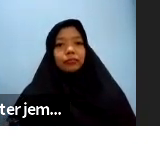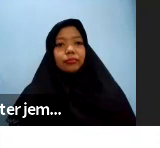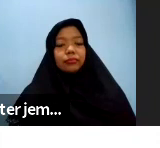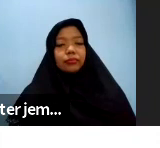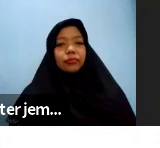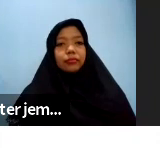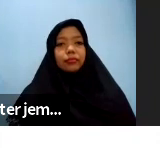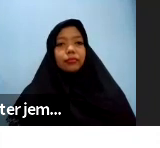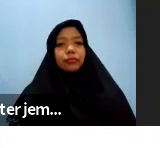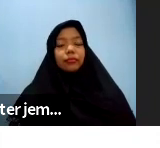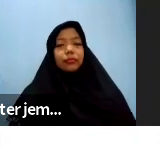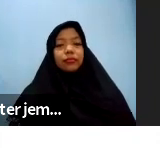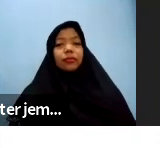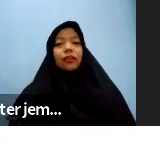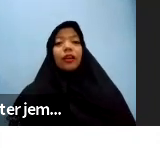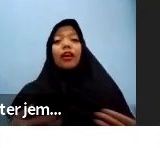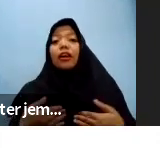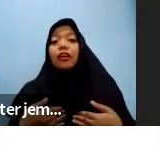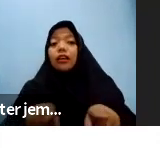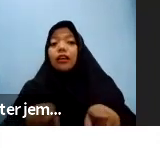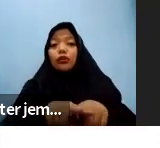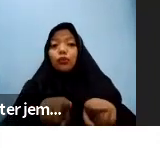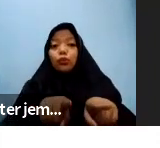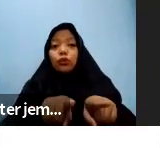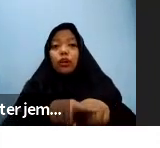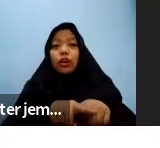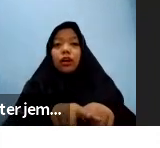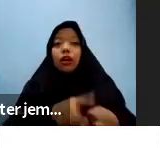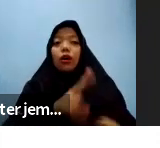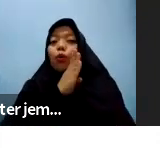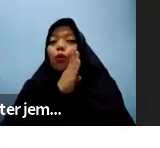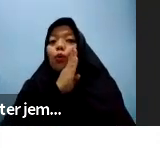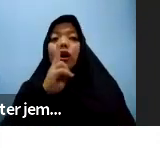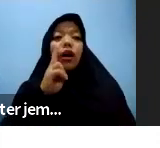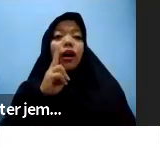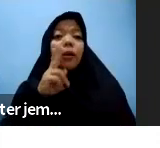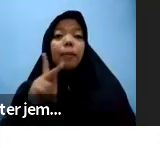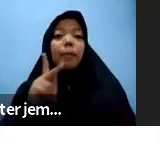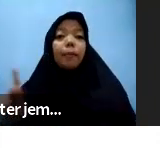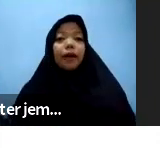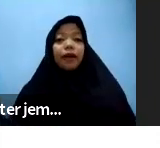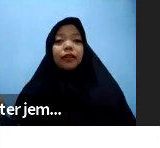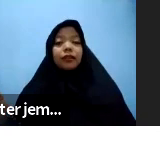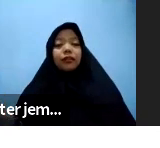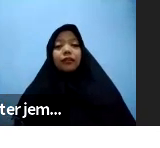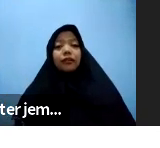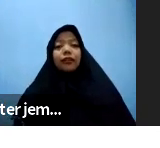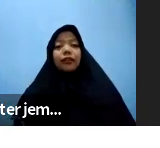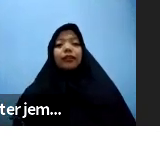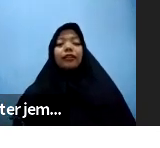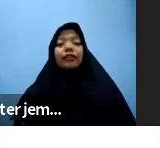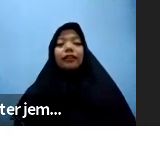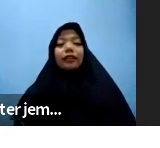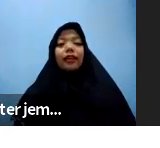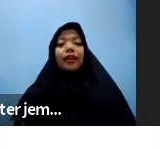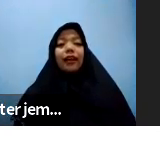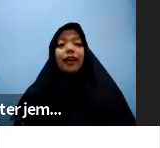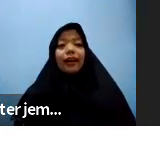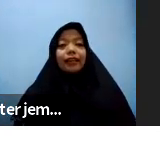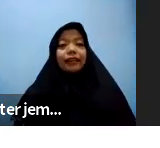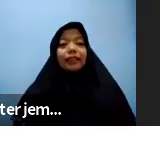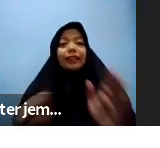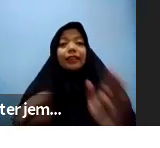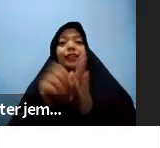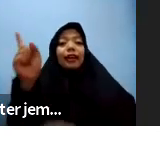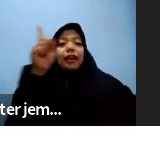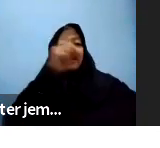ungkapan dalam bahasa Inggris untuk membantu memperkaya kosakata siswa siswi kita eh sehingga